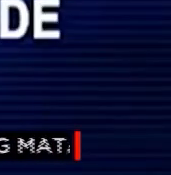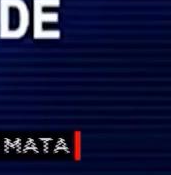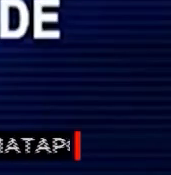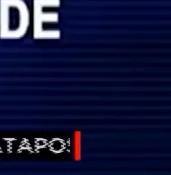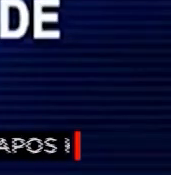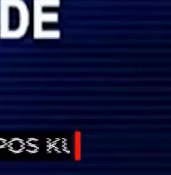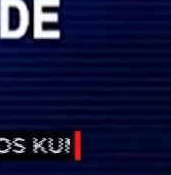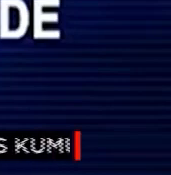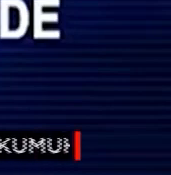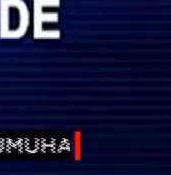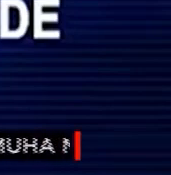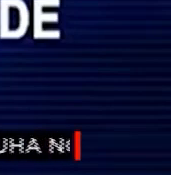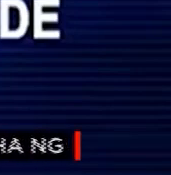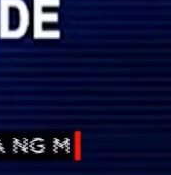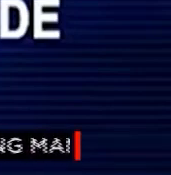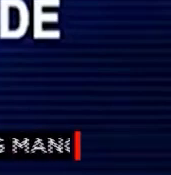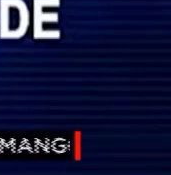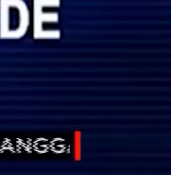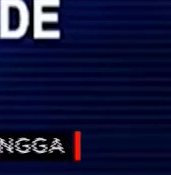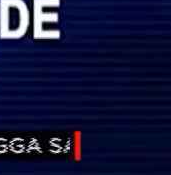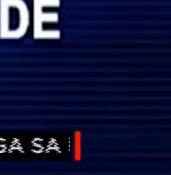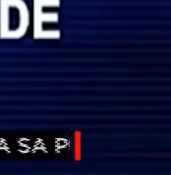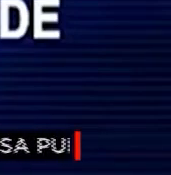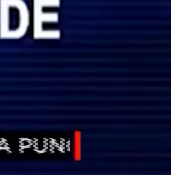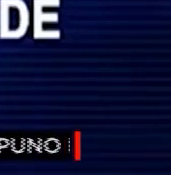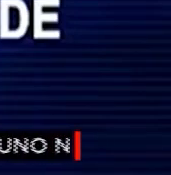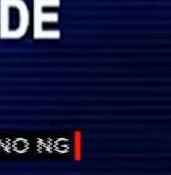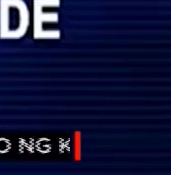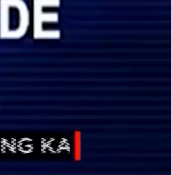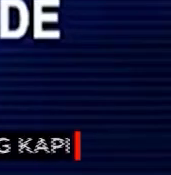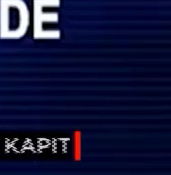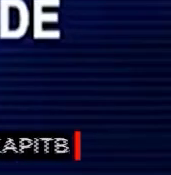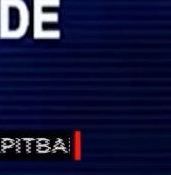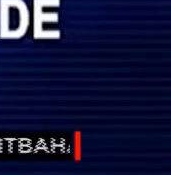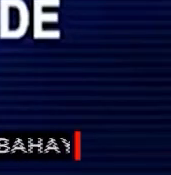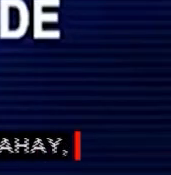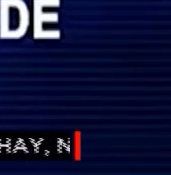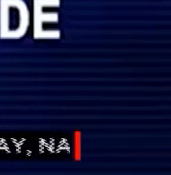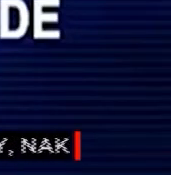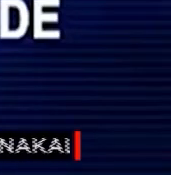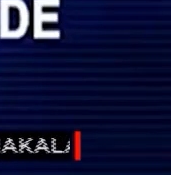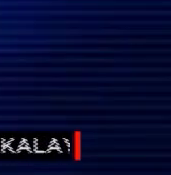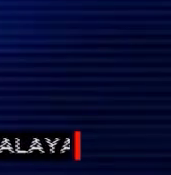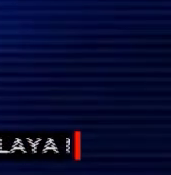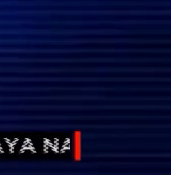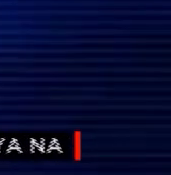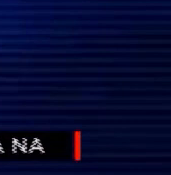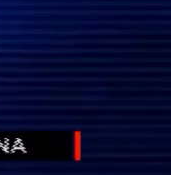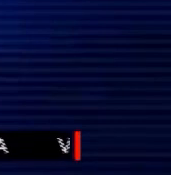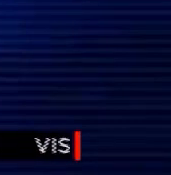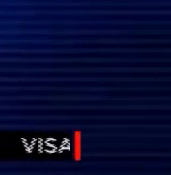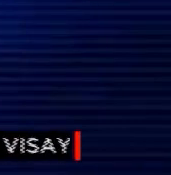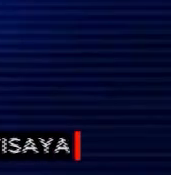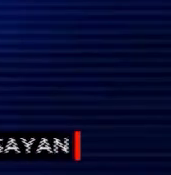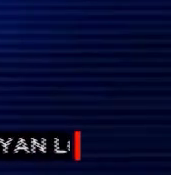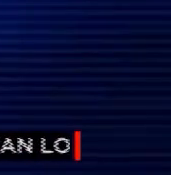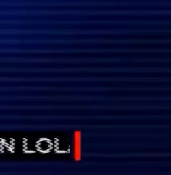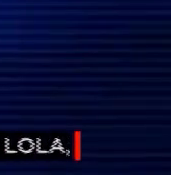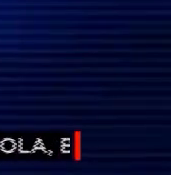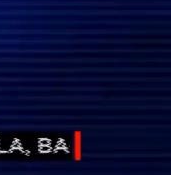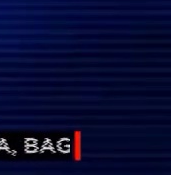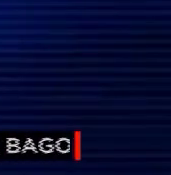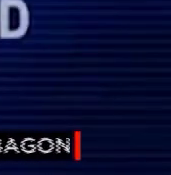papasukin na sa pantalan ang mga stranded na badyaw. Pinabibigyan na rin sila ng ayuda. Dagdag pa ni